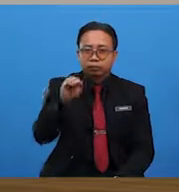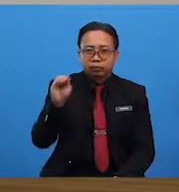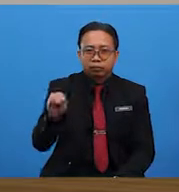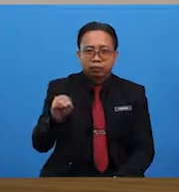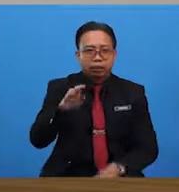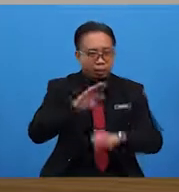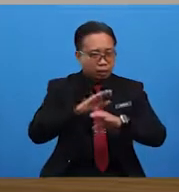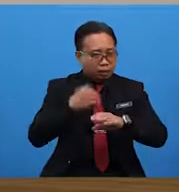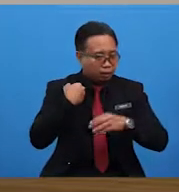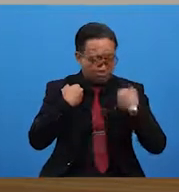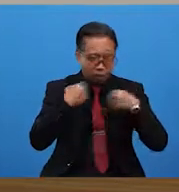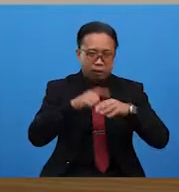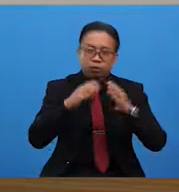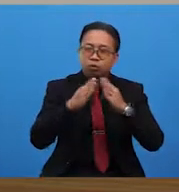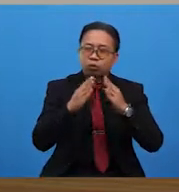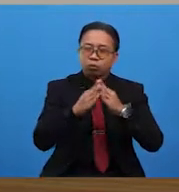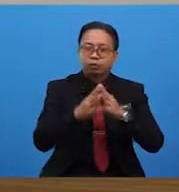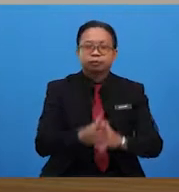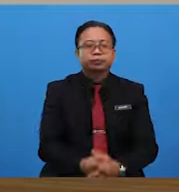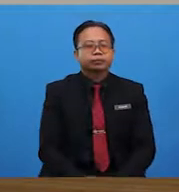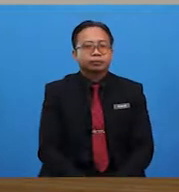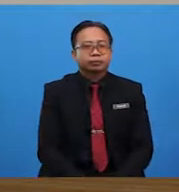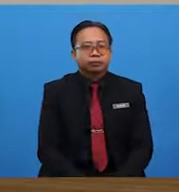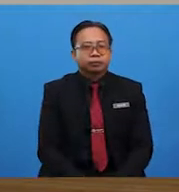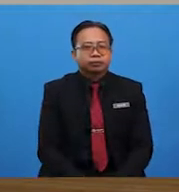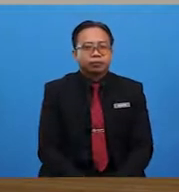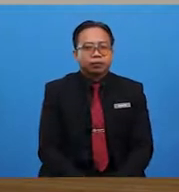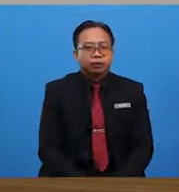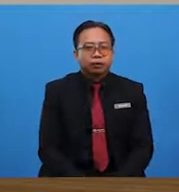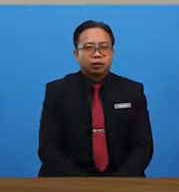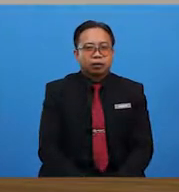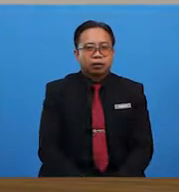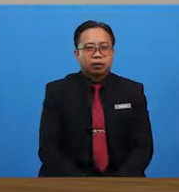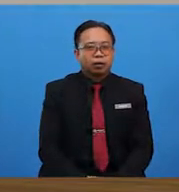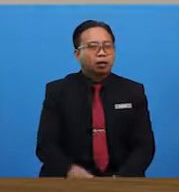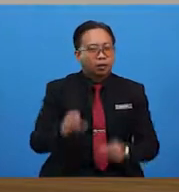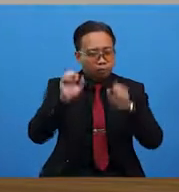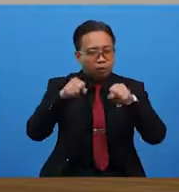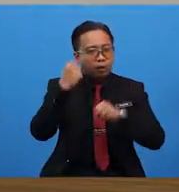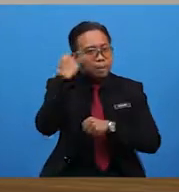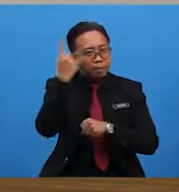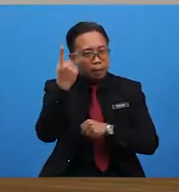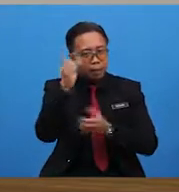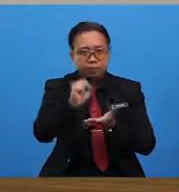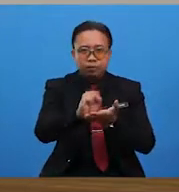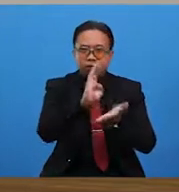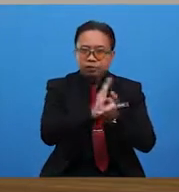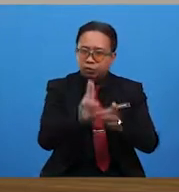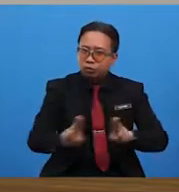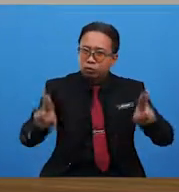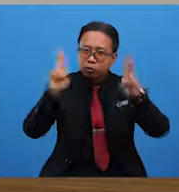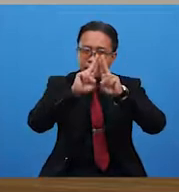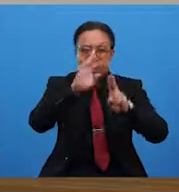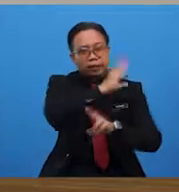yang berada di rumah atau di mana-mana yang berada di kaca televisi ini juga diharapkan dapat memahami subjek utama dan